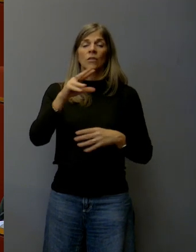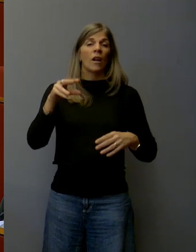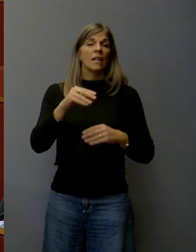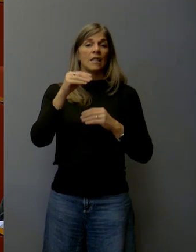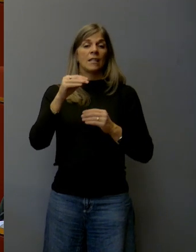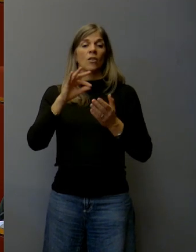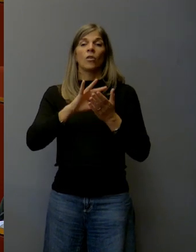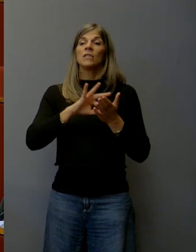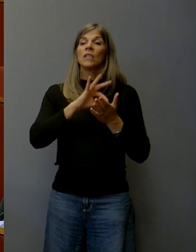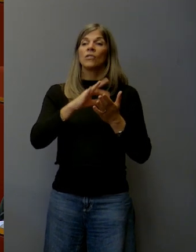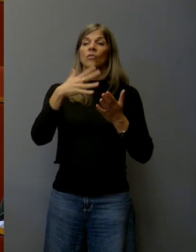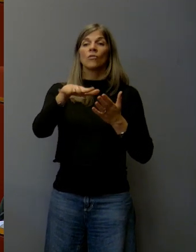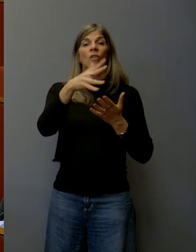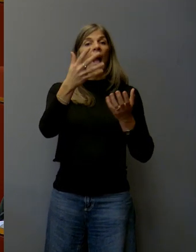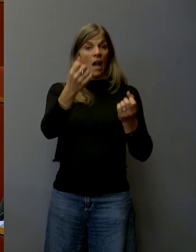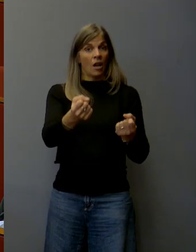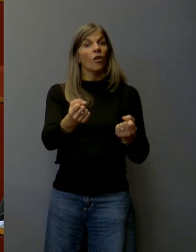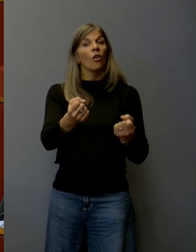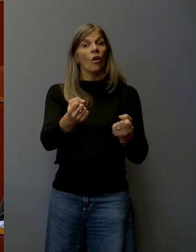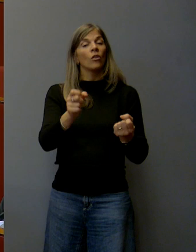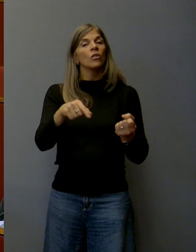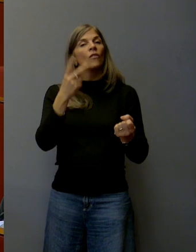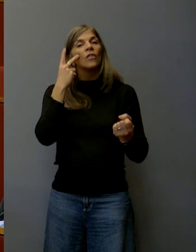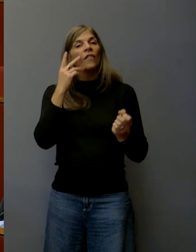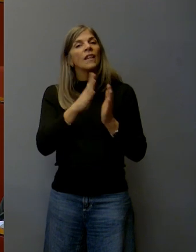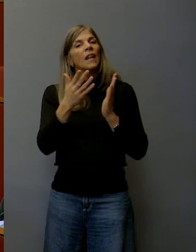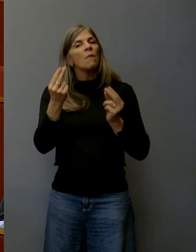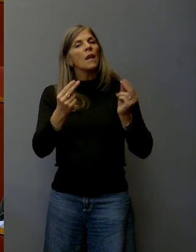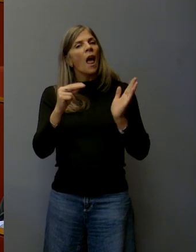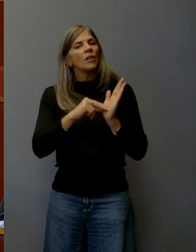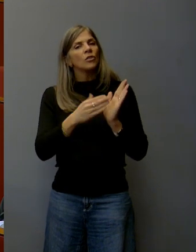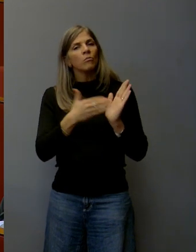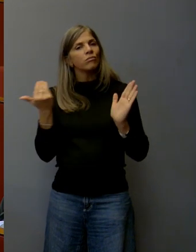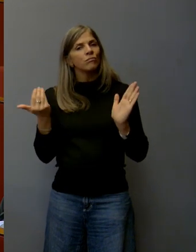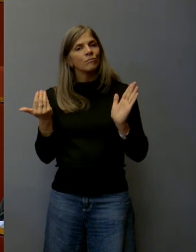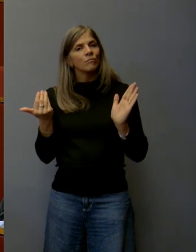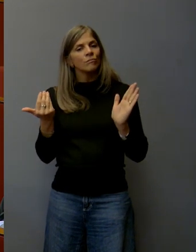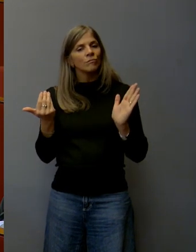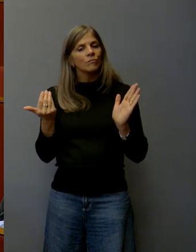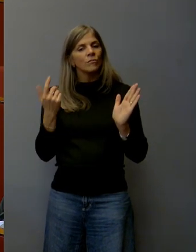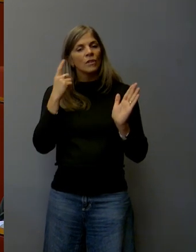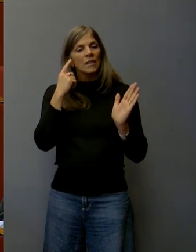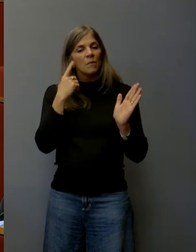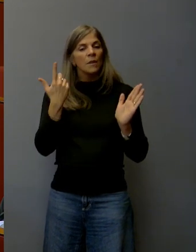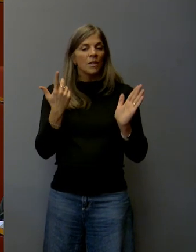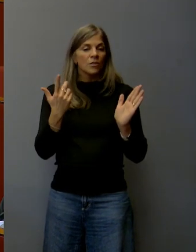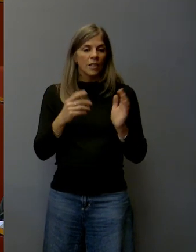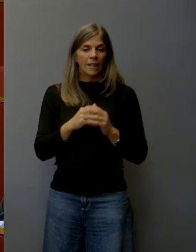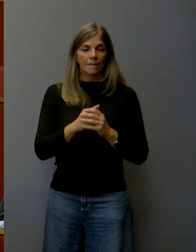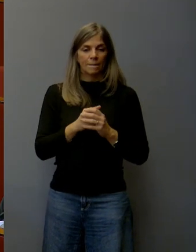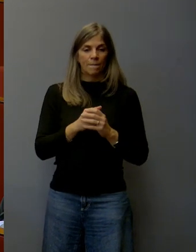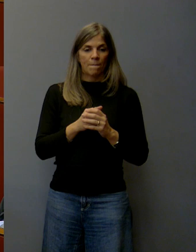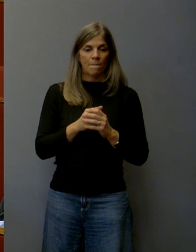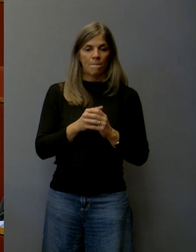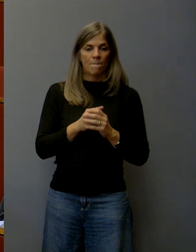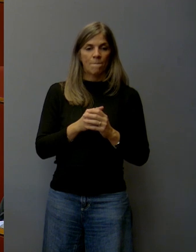del giorno È stato accolto Voglio capire perché nel bilancio non c'è niente lo vorrei capire ma lo immagino perché non